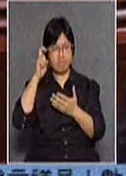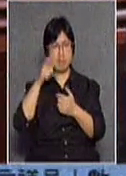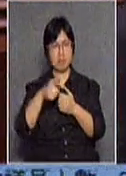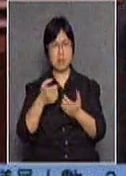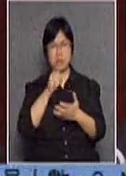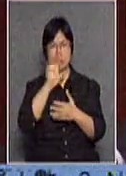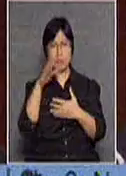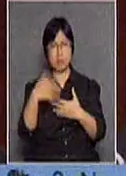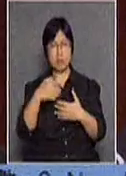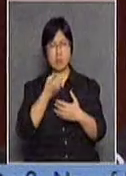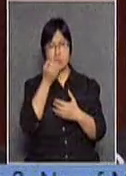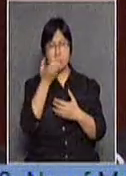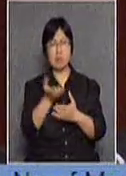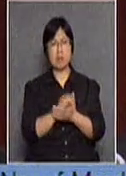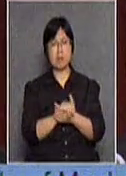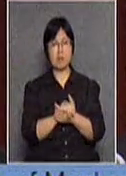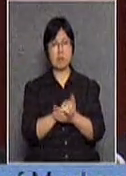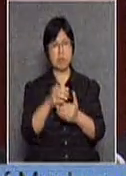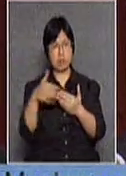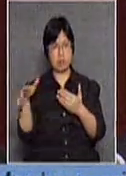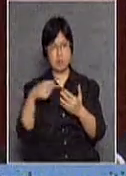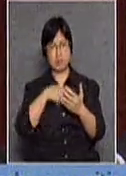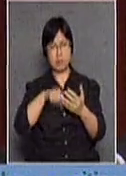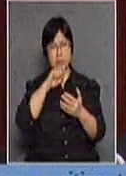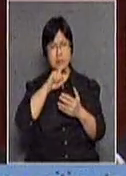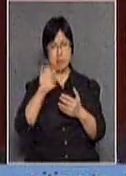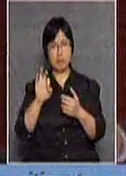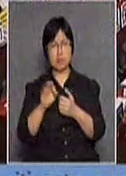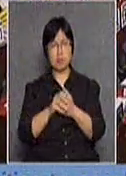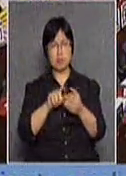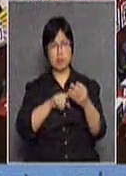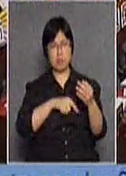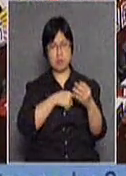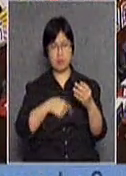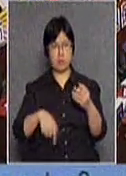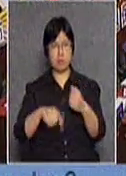單講出我的看法，多謝主席。 有沒有其他委員要發言？陳偉議員。